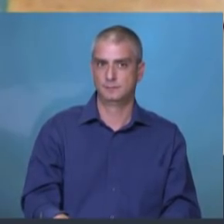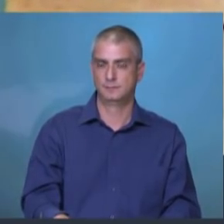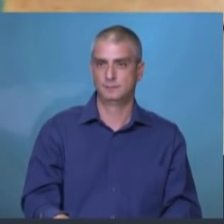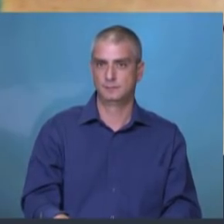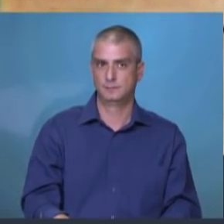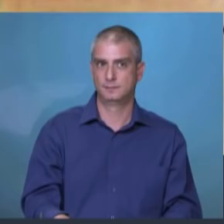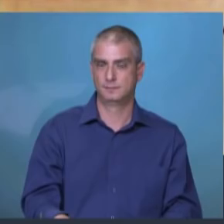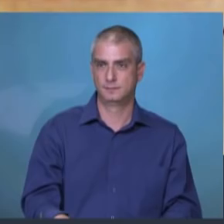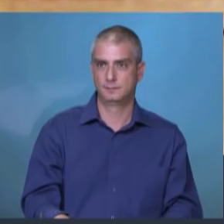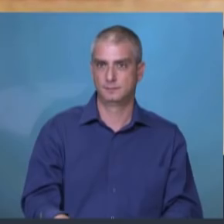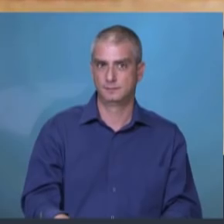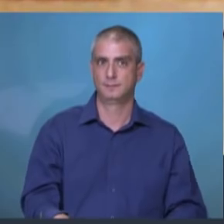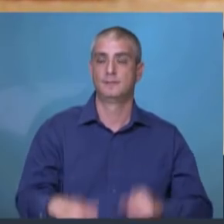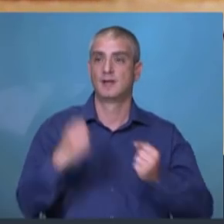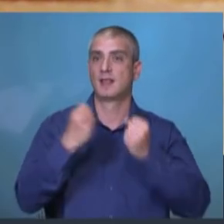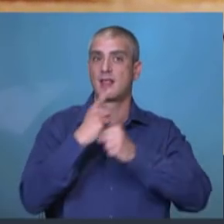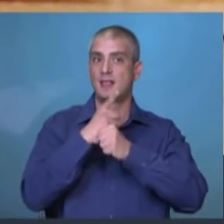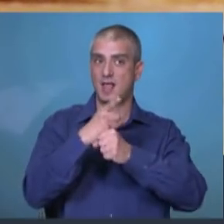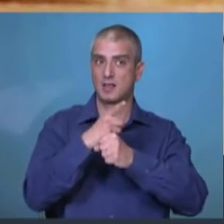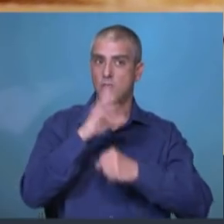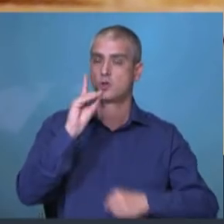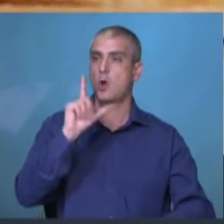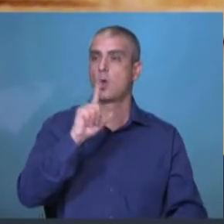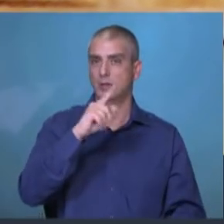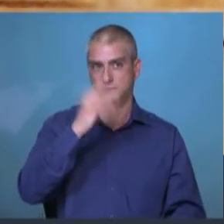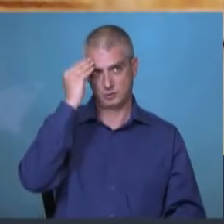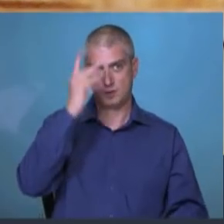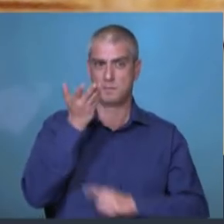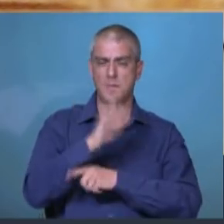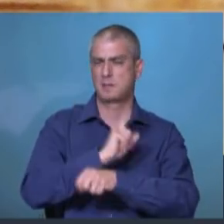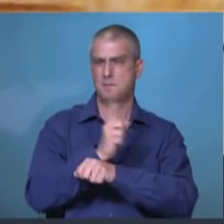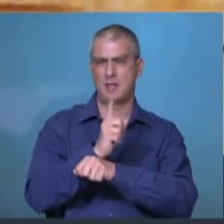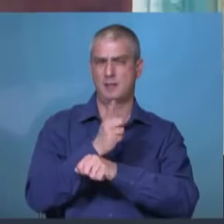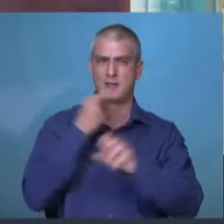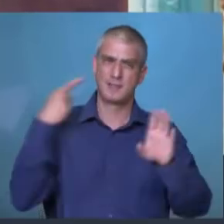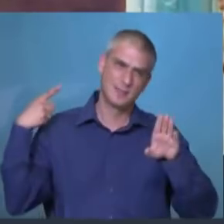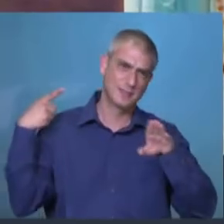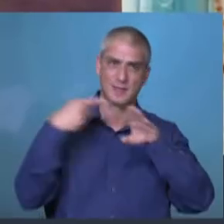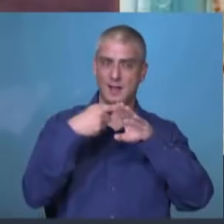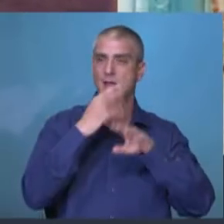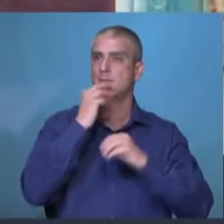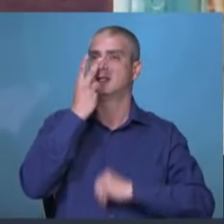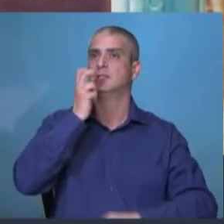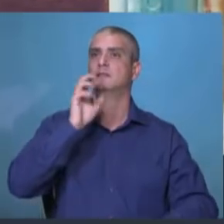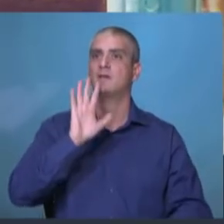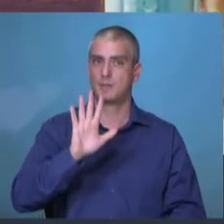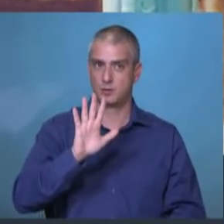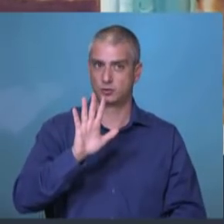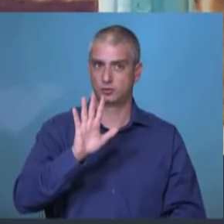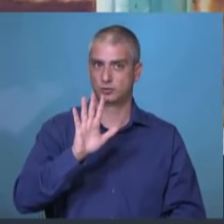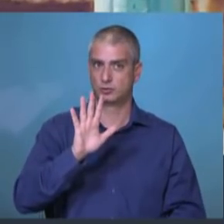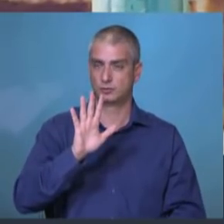נהג הטנק, דרור לוגסי, זיכרונו לברכה, נהרג במקום, מפגיעת טיל סאגר, בן 25 במותו.